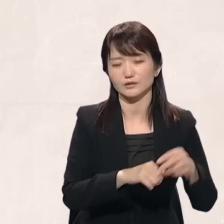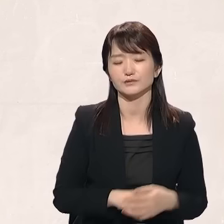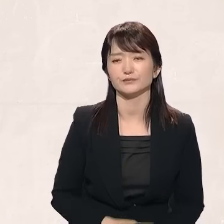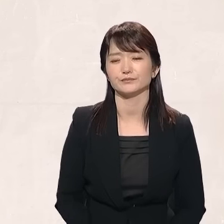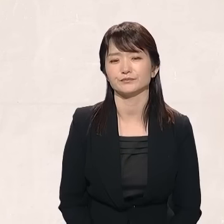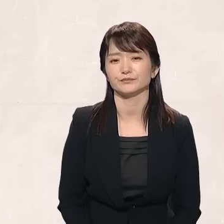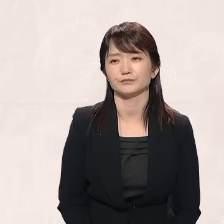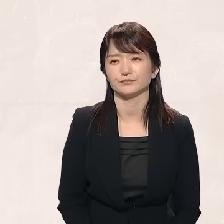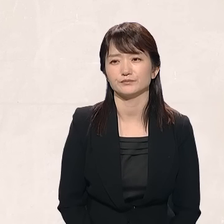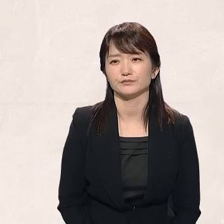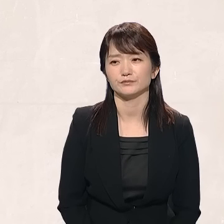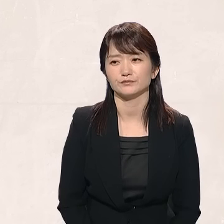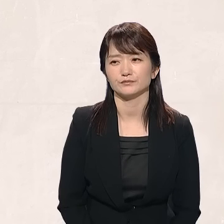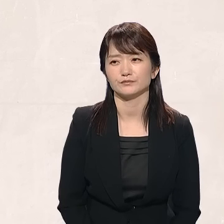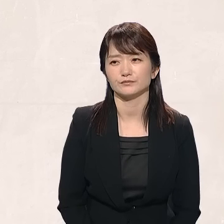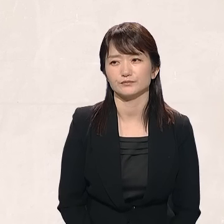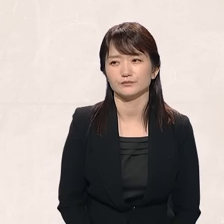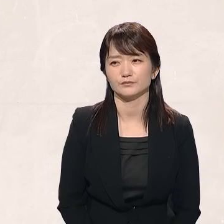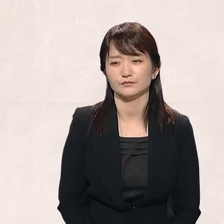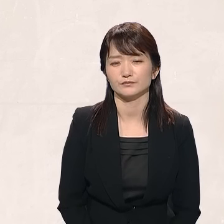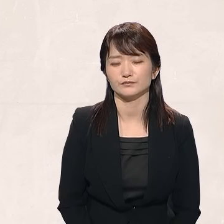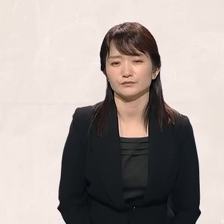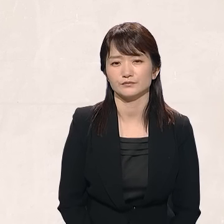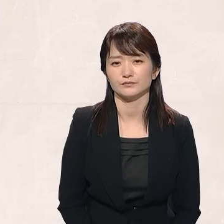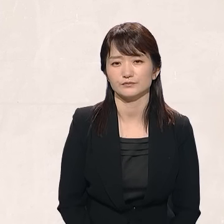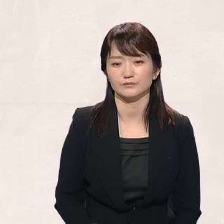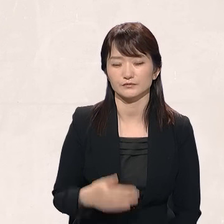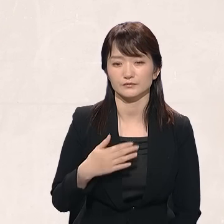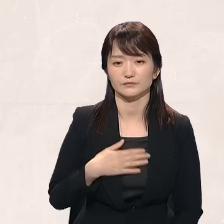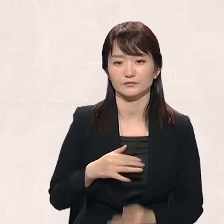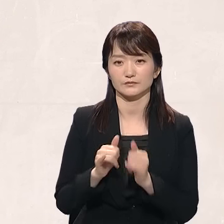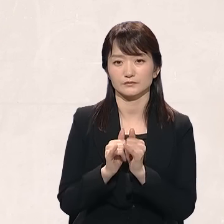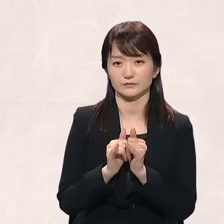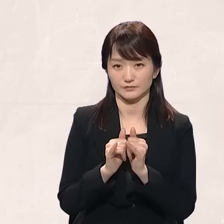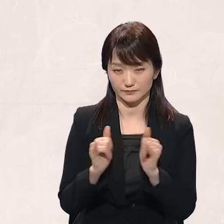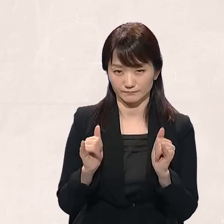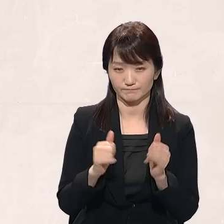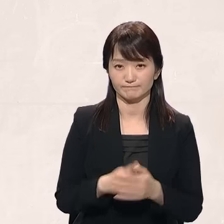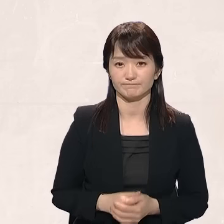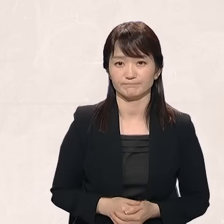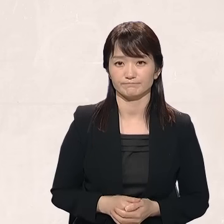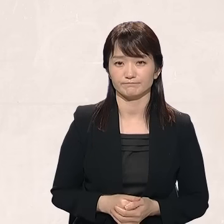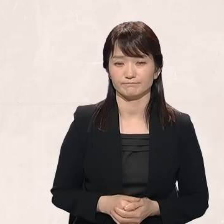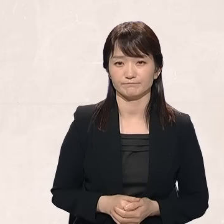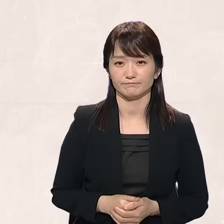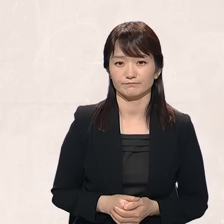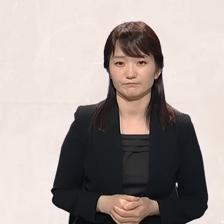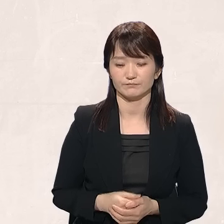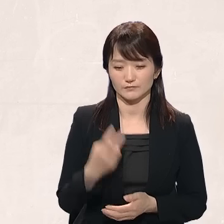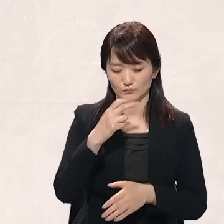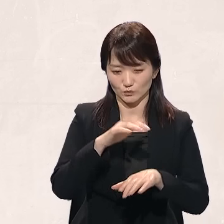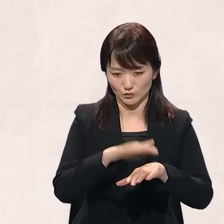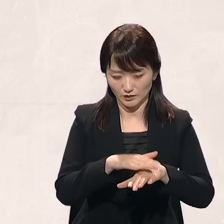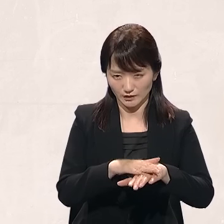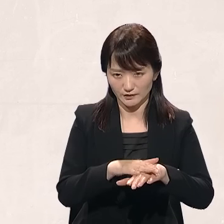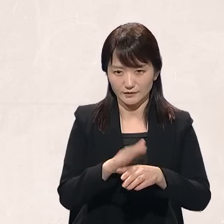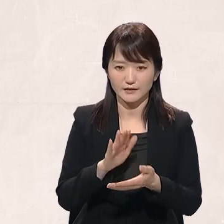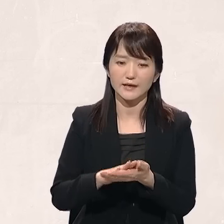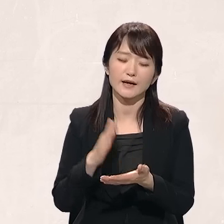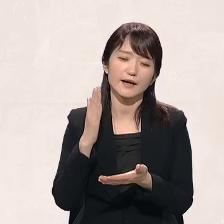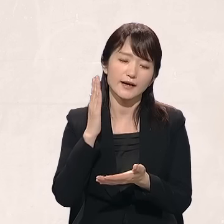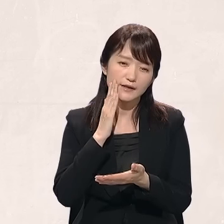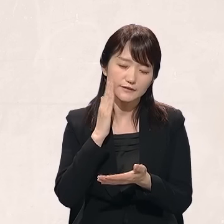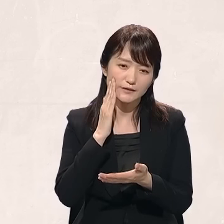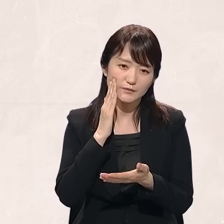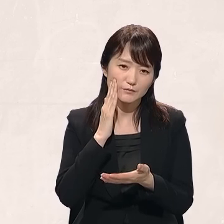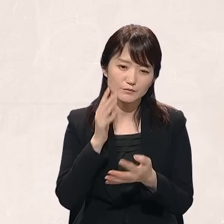좀 보입니다. 귀국을 했기 때문에 그래서 지인들이 이제 뭐 라카의 화장품 영수증이라든지 카드